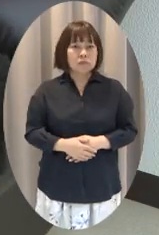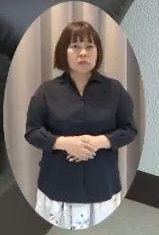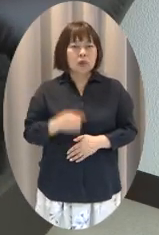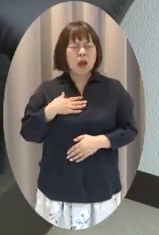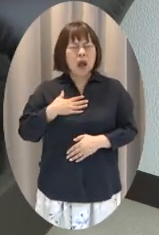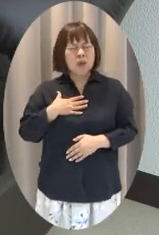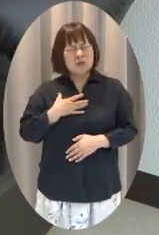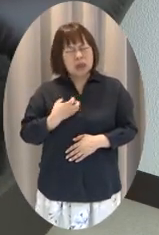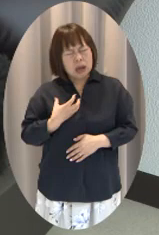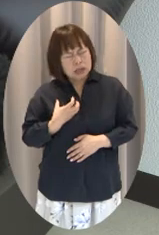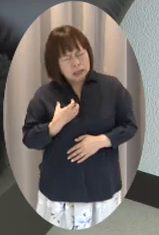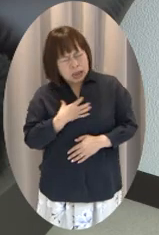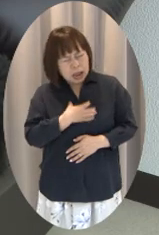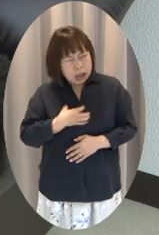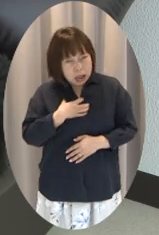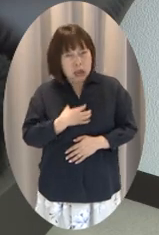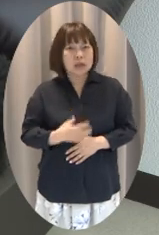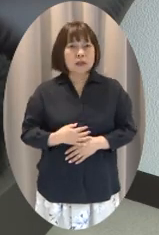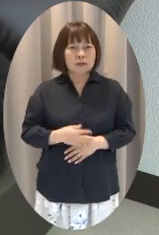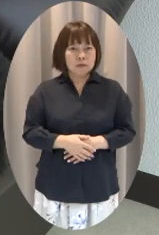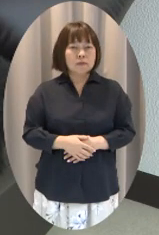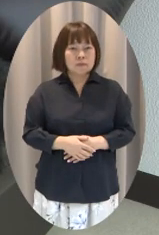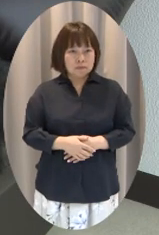はあ、ああ、胸が痛い。